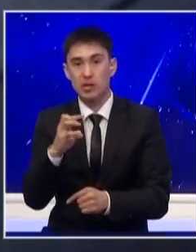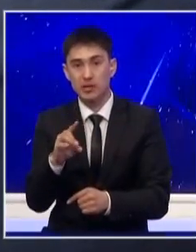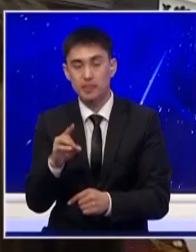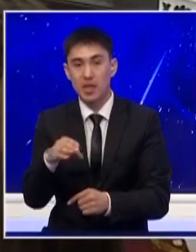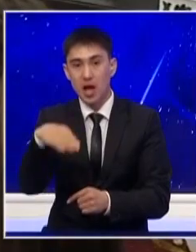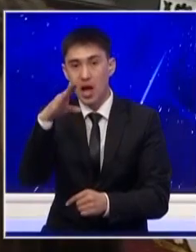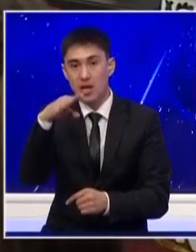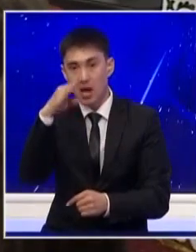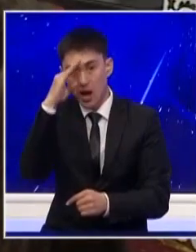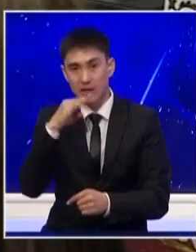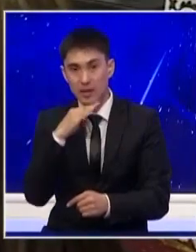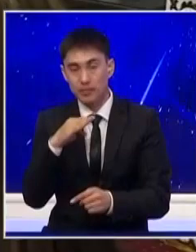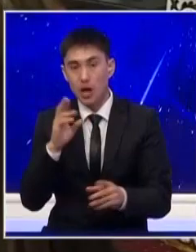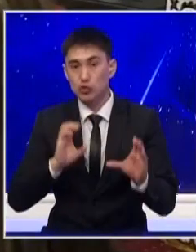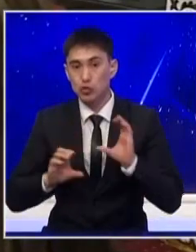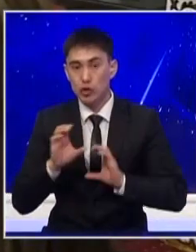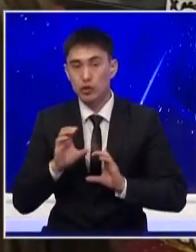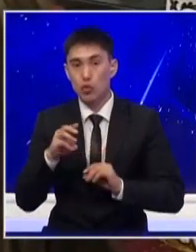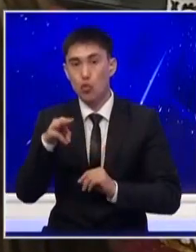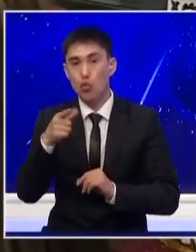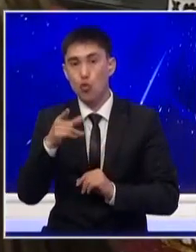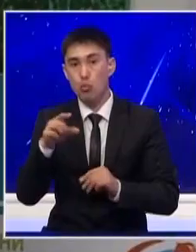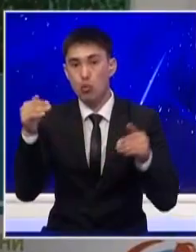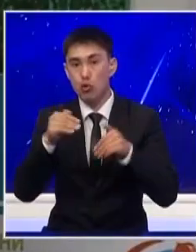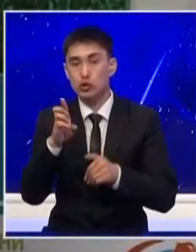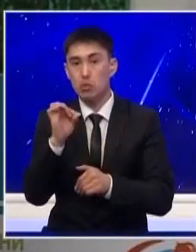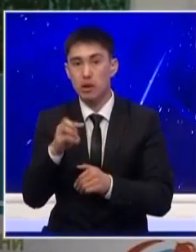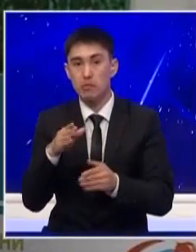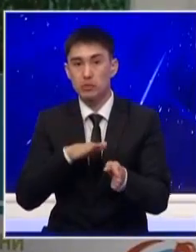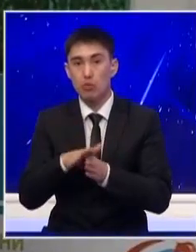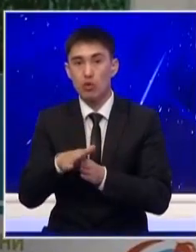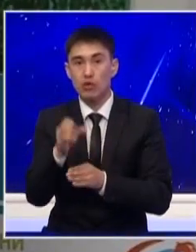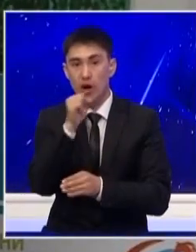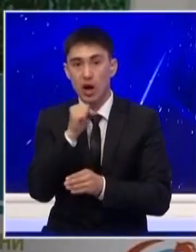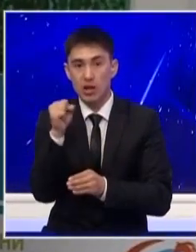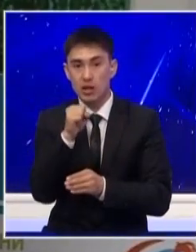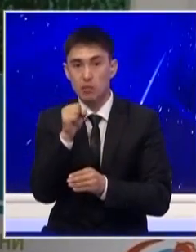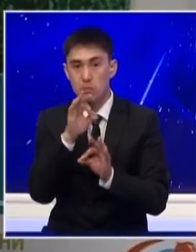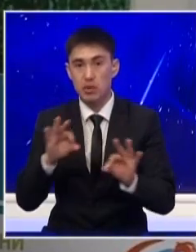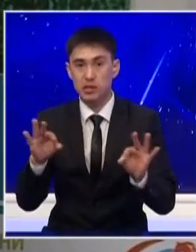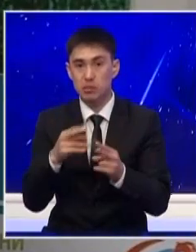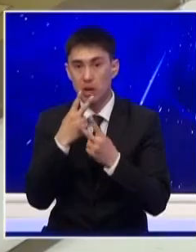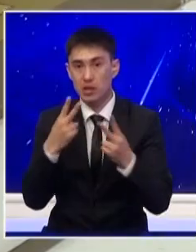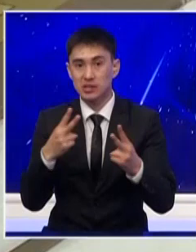Майданы» и «Аке». А студенты гуманитарного колледжа БЛМ исполнили вокальные произведения и